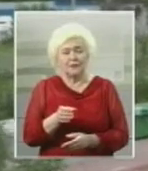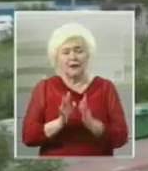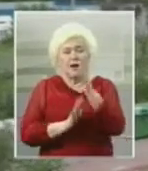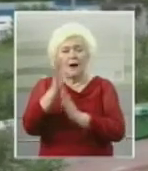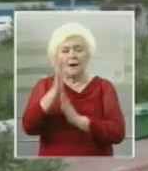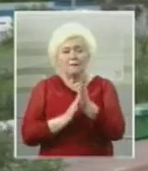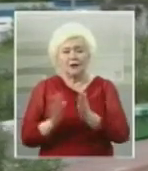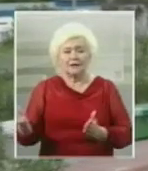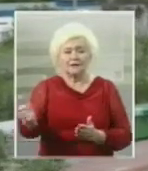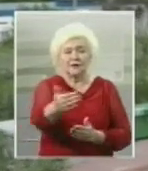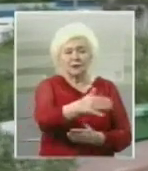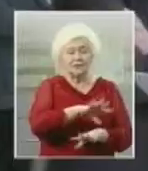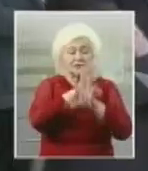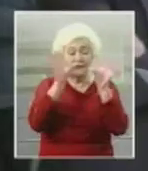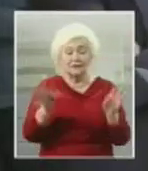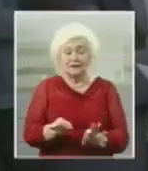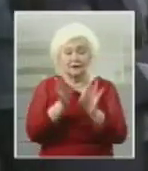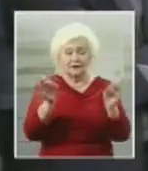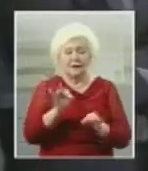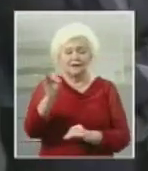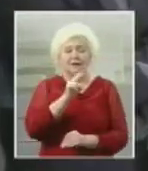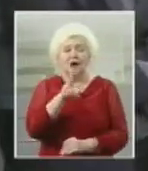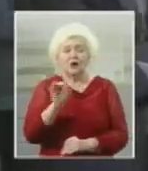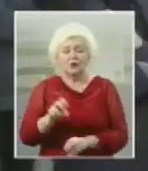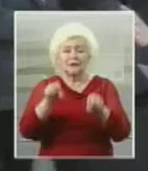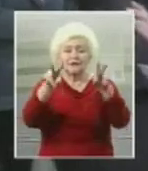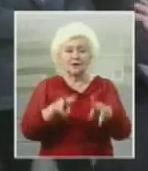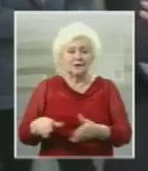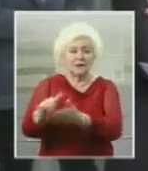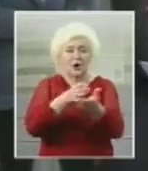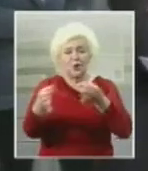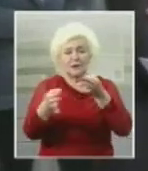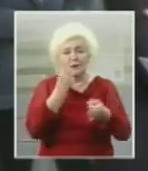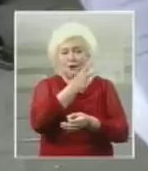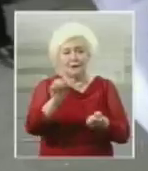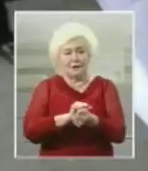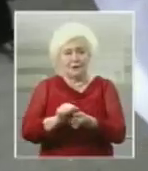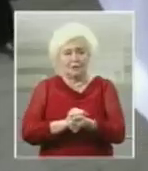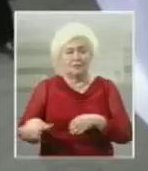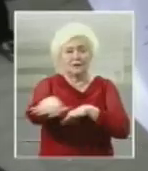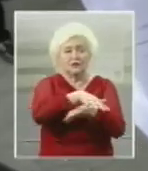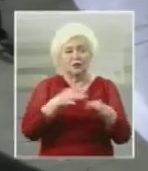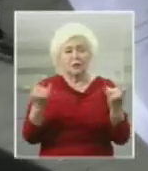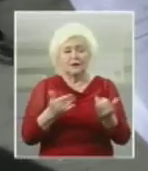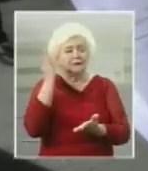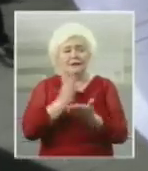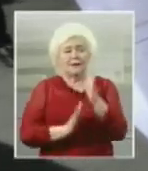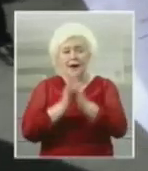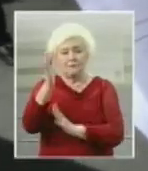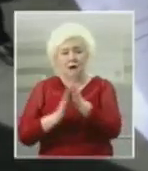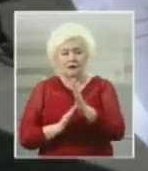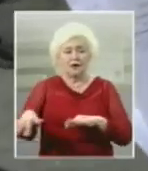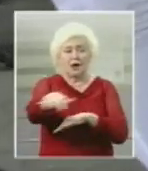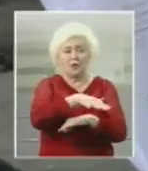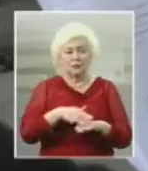Парк не прибирався взагалі ніким. Ірина Кординська, членкиня громадської ради, показала папери. Територія на сьогодні не є парком.